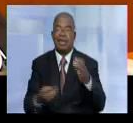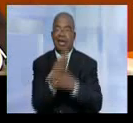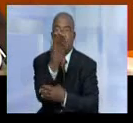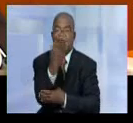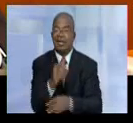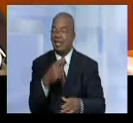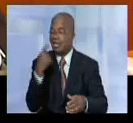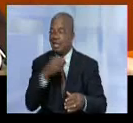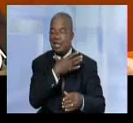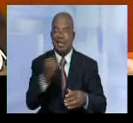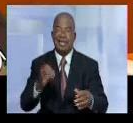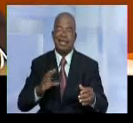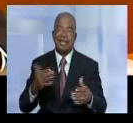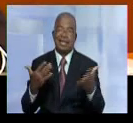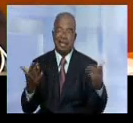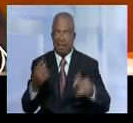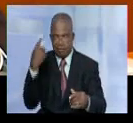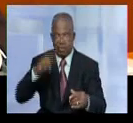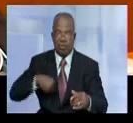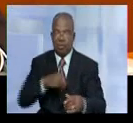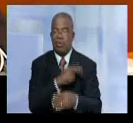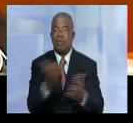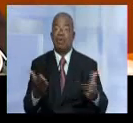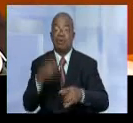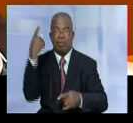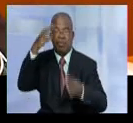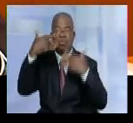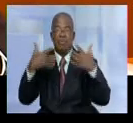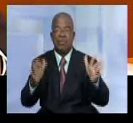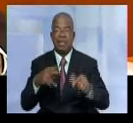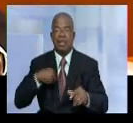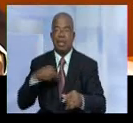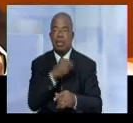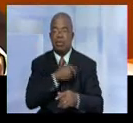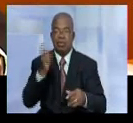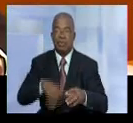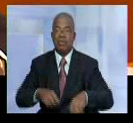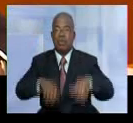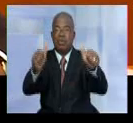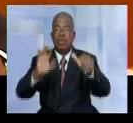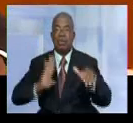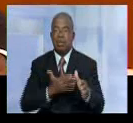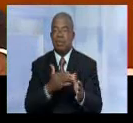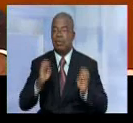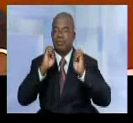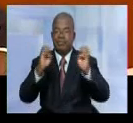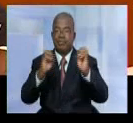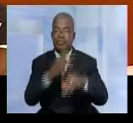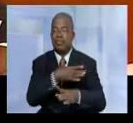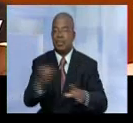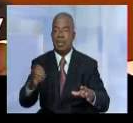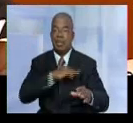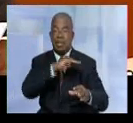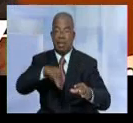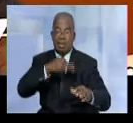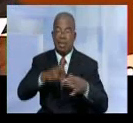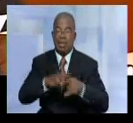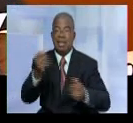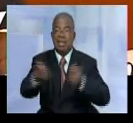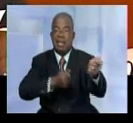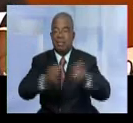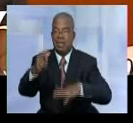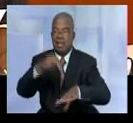qui est le nôtre actuellement. Enfin, nous devrons continuer nos efforts de moralisation de